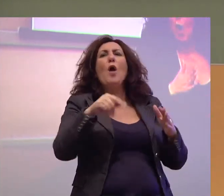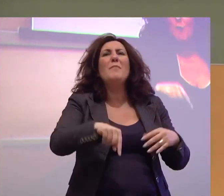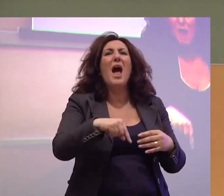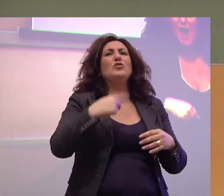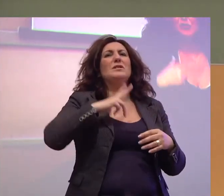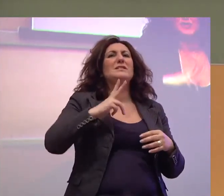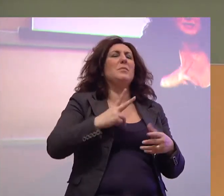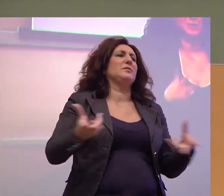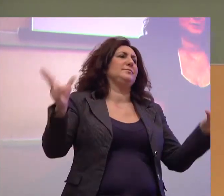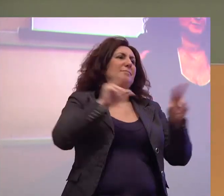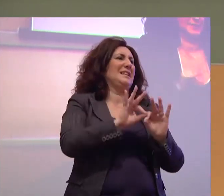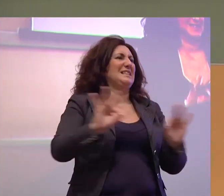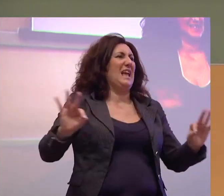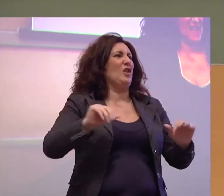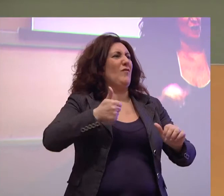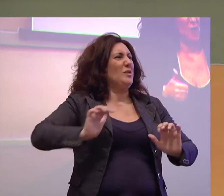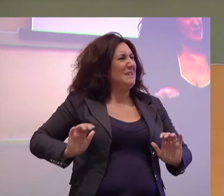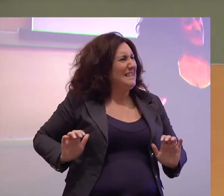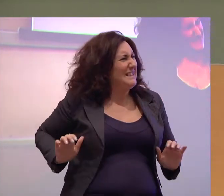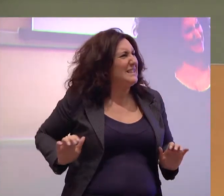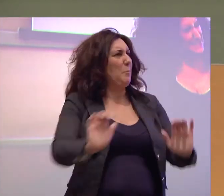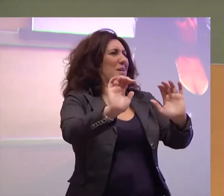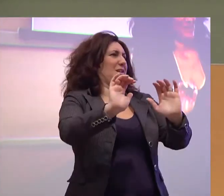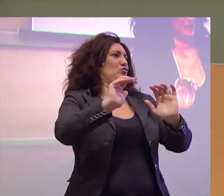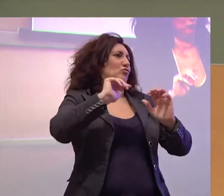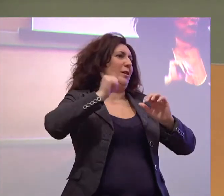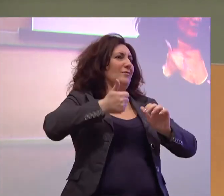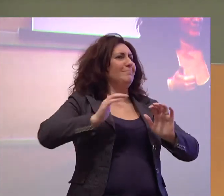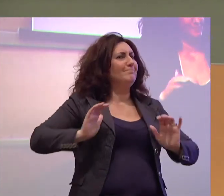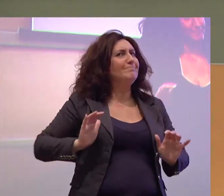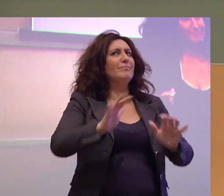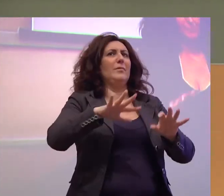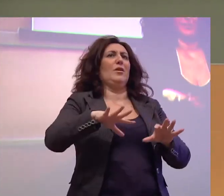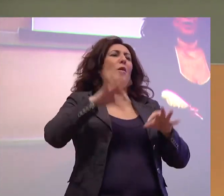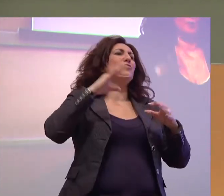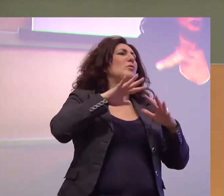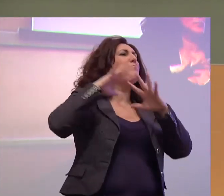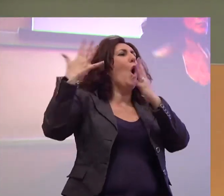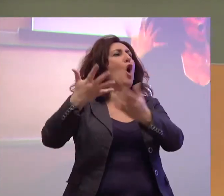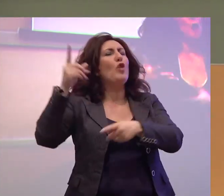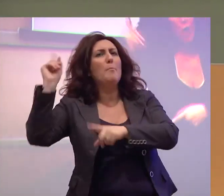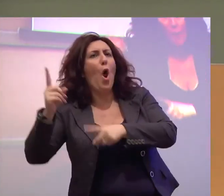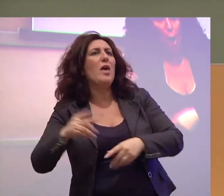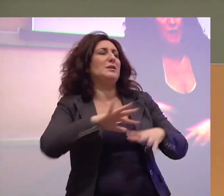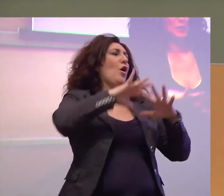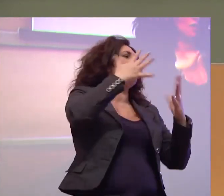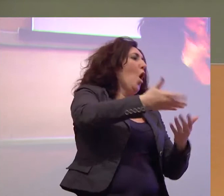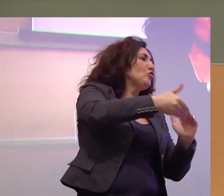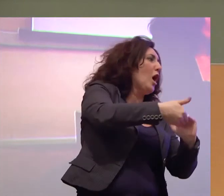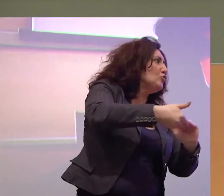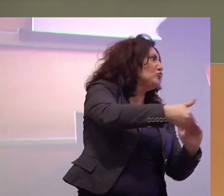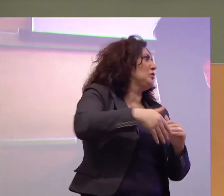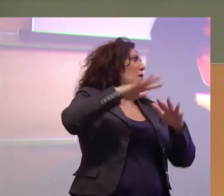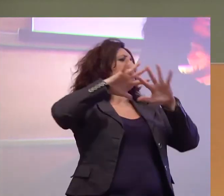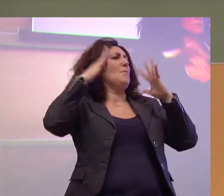ripartire quella spinta per poter tutti insieme il mondo politico, il mondo delle associazioni, il